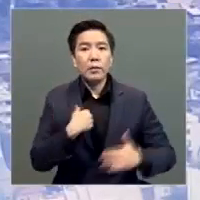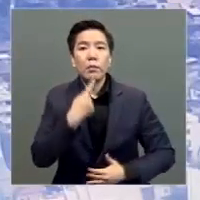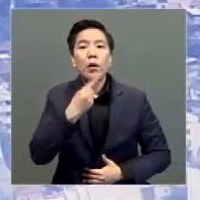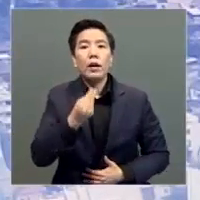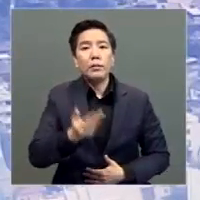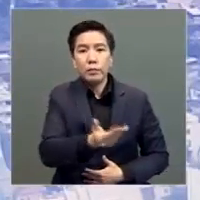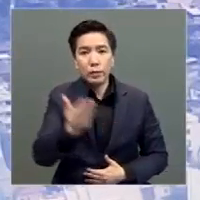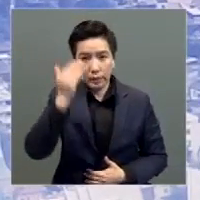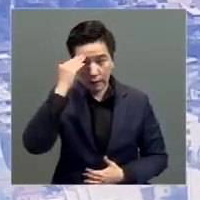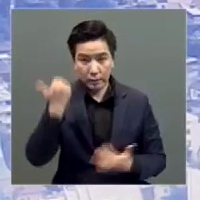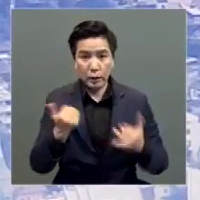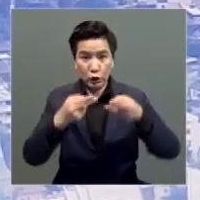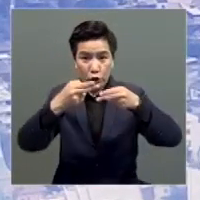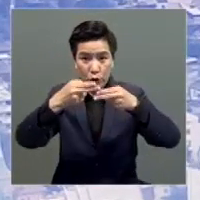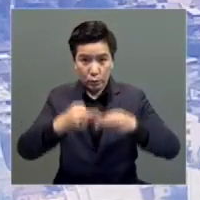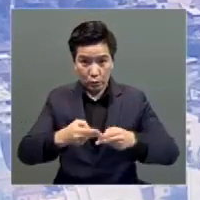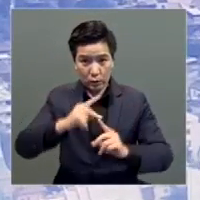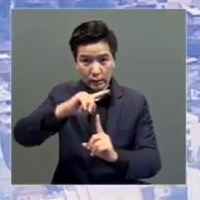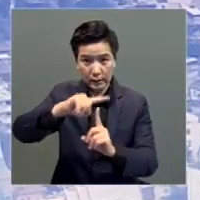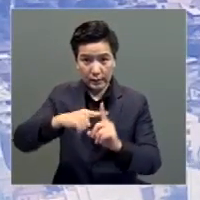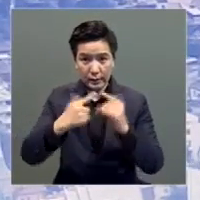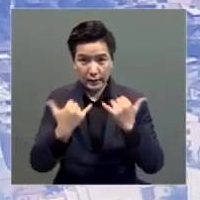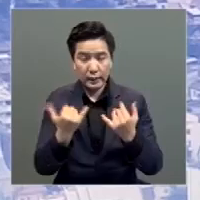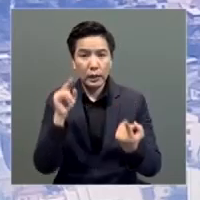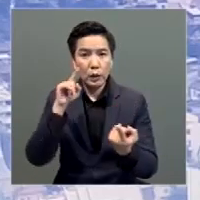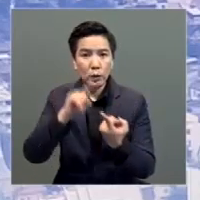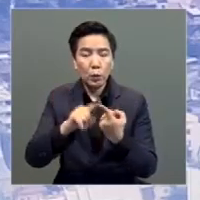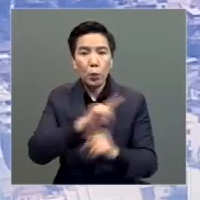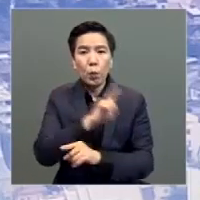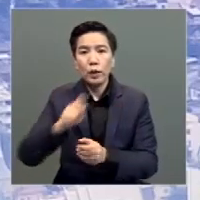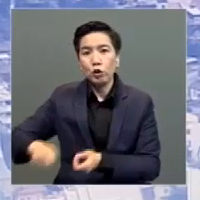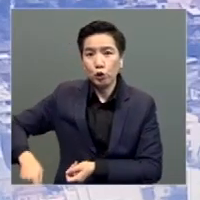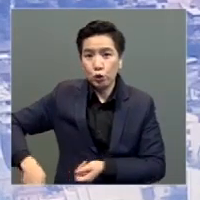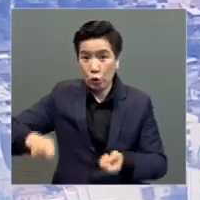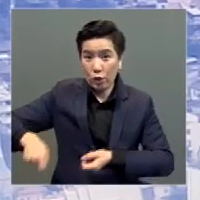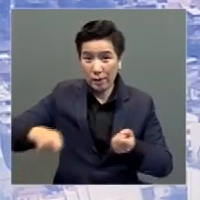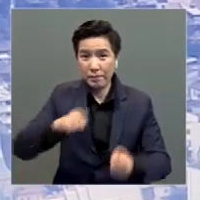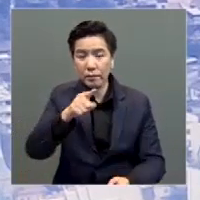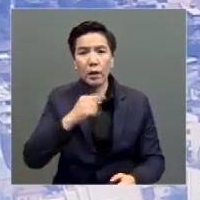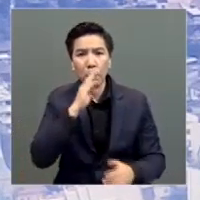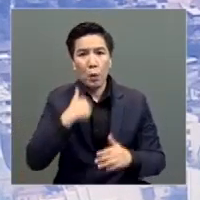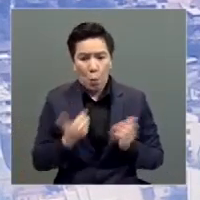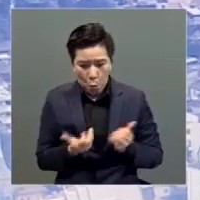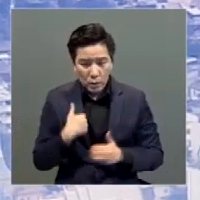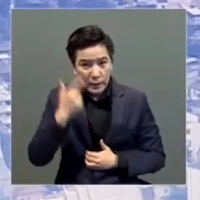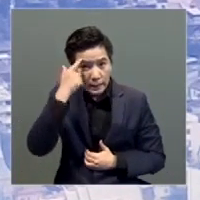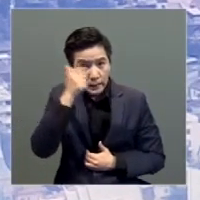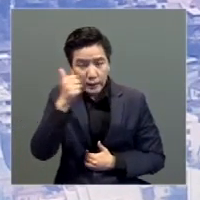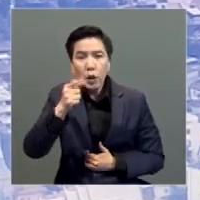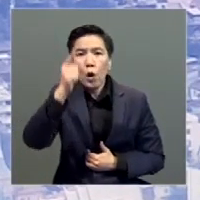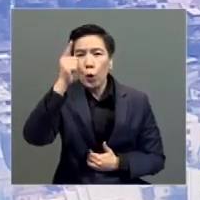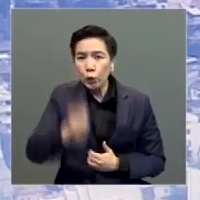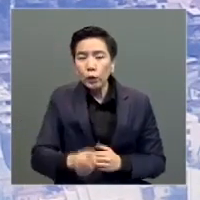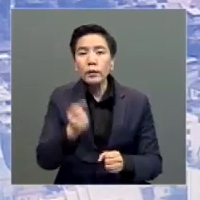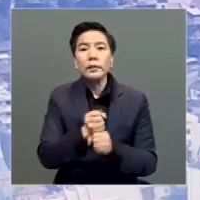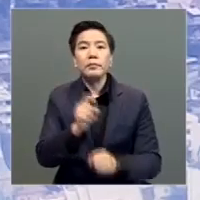อนนี้แล้วโดยเฉพาะเดือนนี้เข้าสู่เทศกาลสงกรานต์ถ้าท่านเป็นลูกกตัญญูสิ่งที่ท่านควรจะ